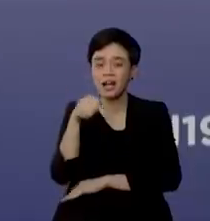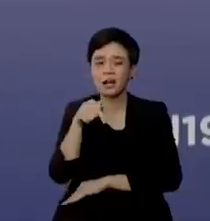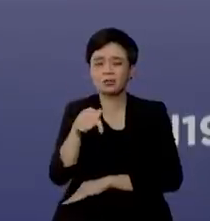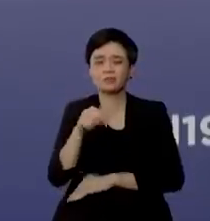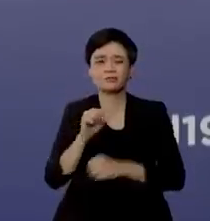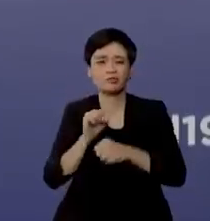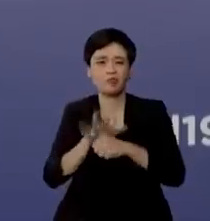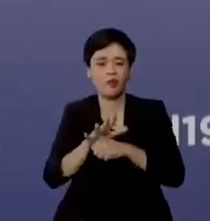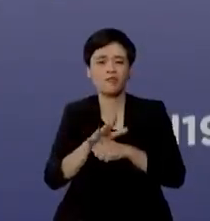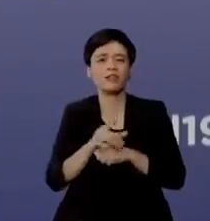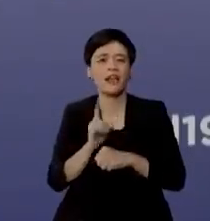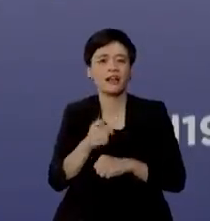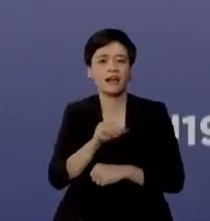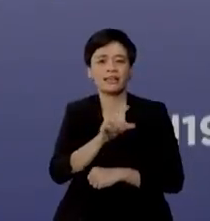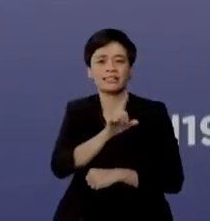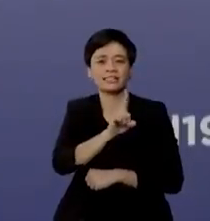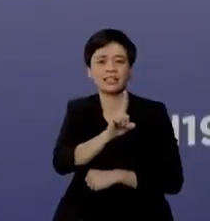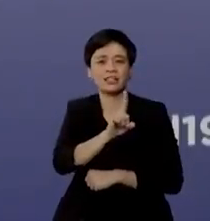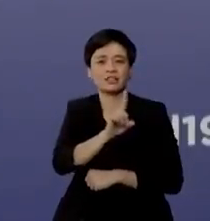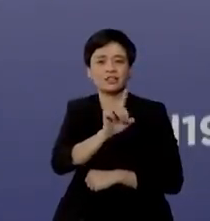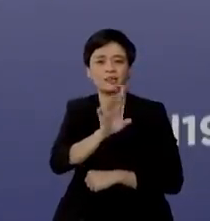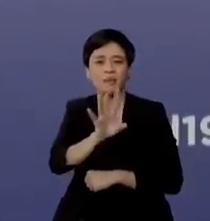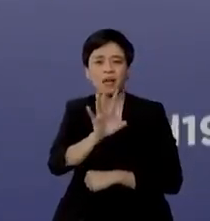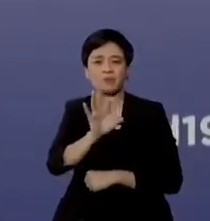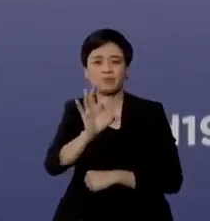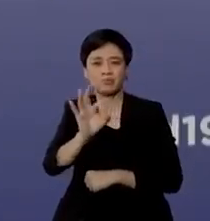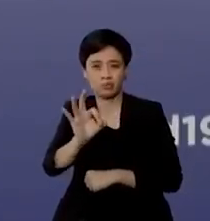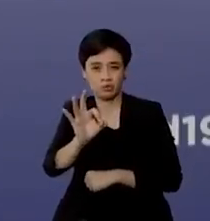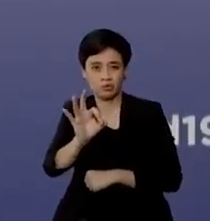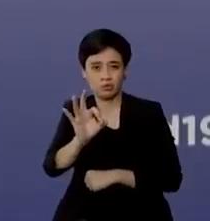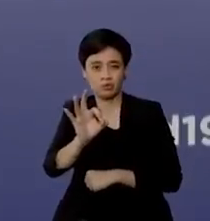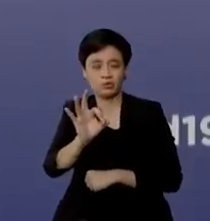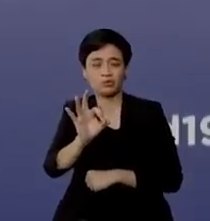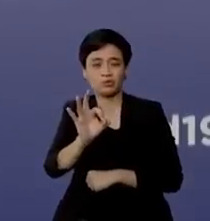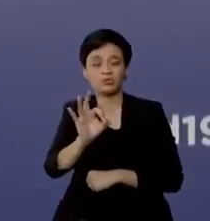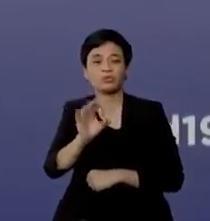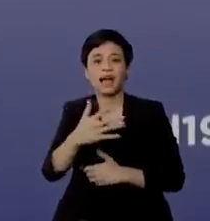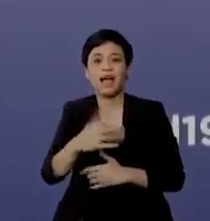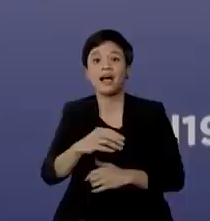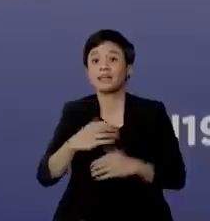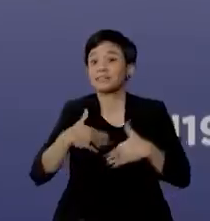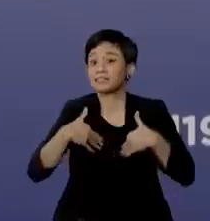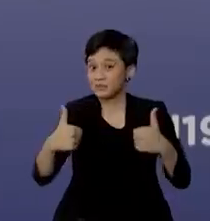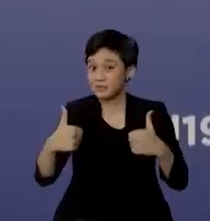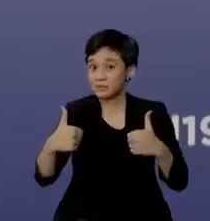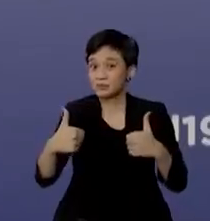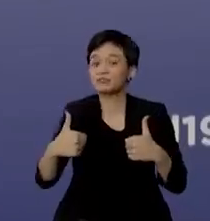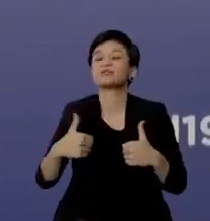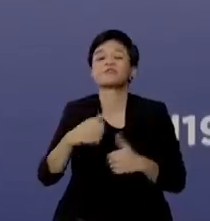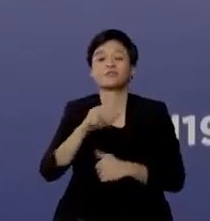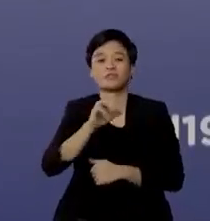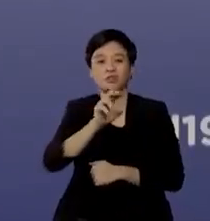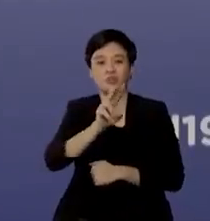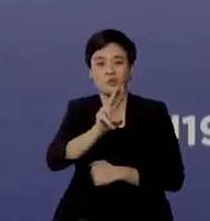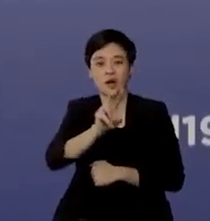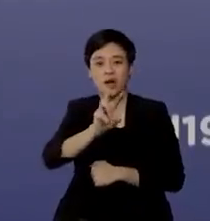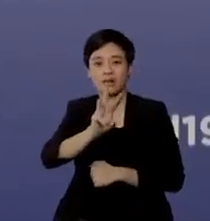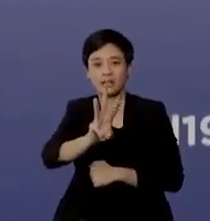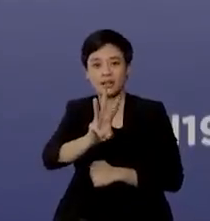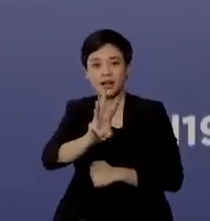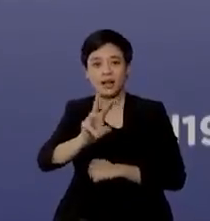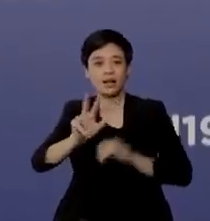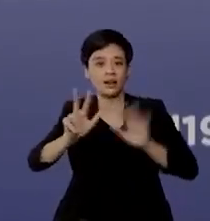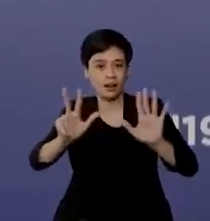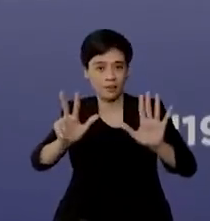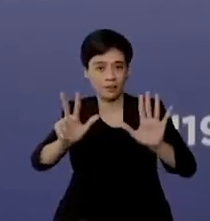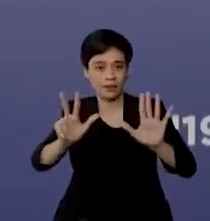melaporkan 20 kasus baru terkonfirmasi dan sembuh 238